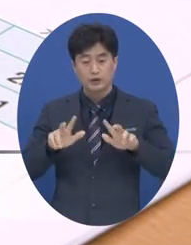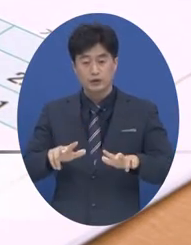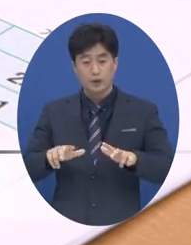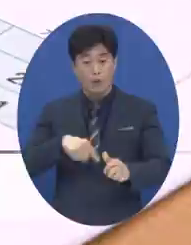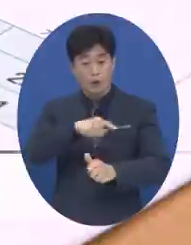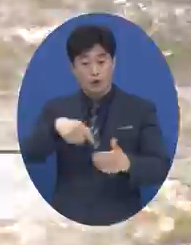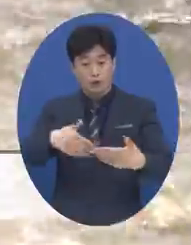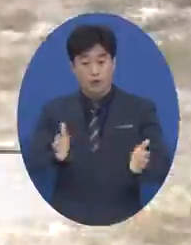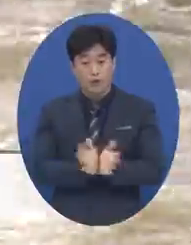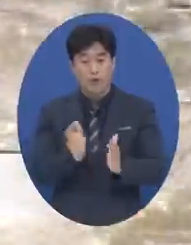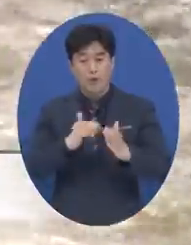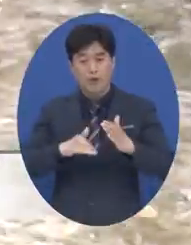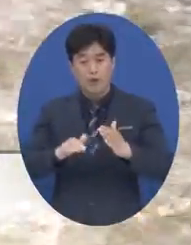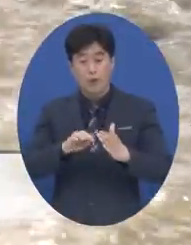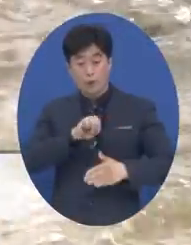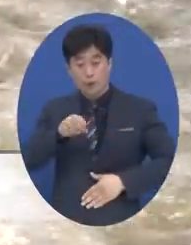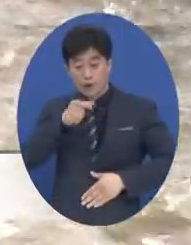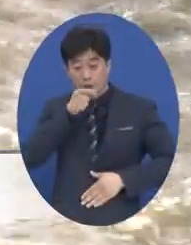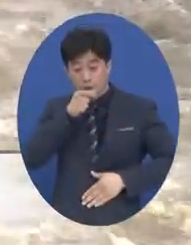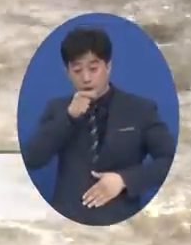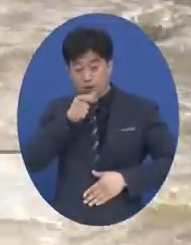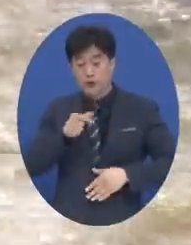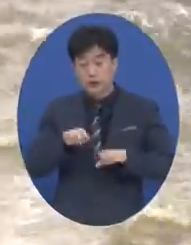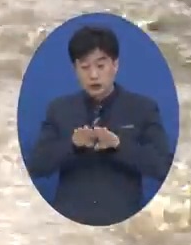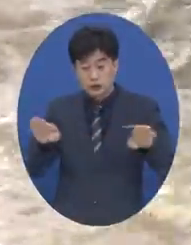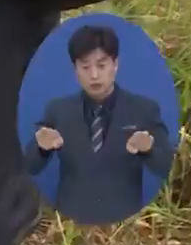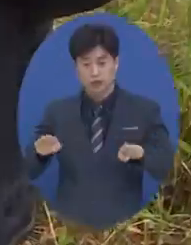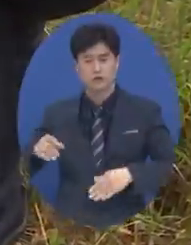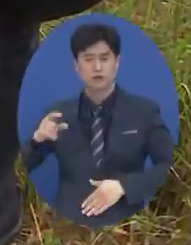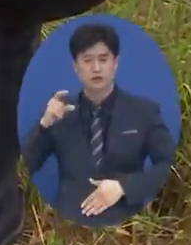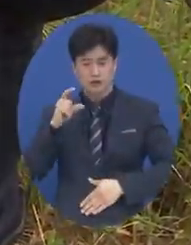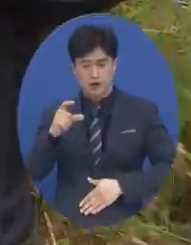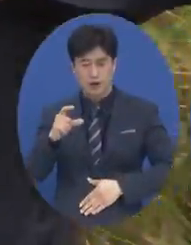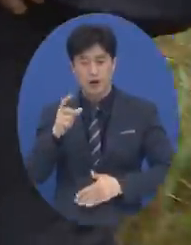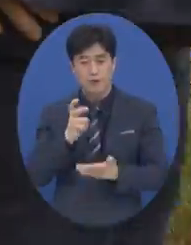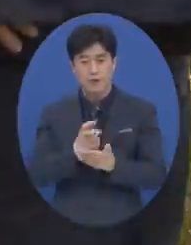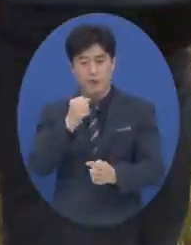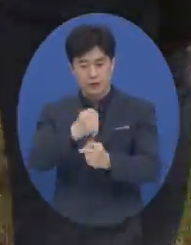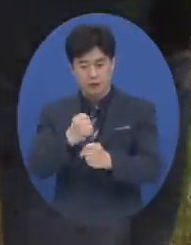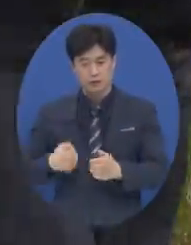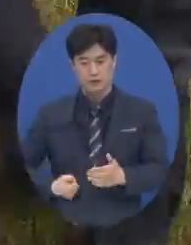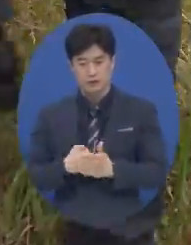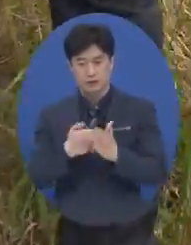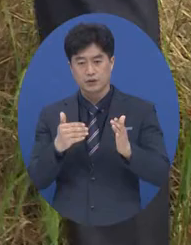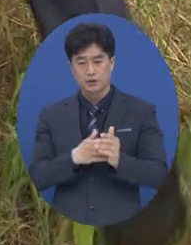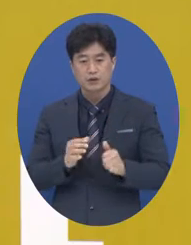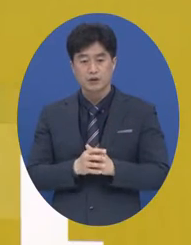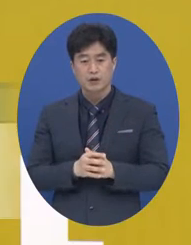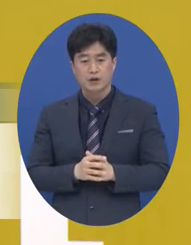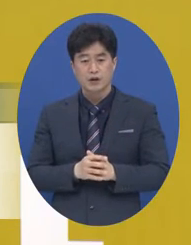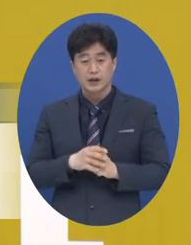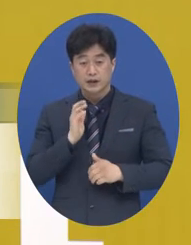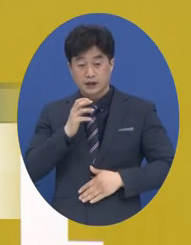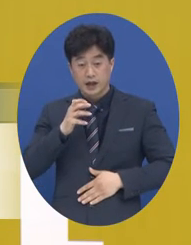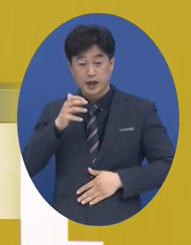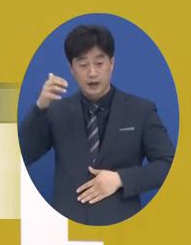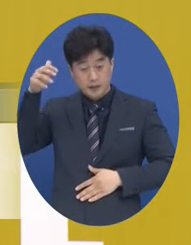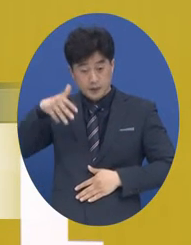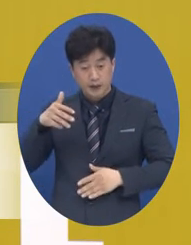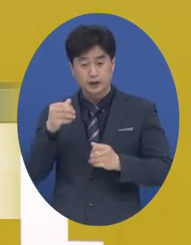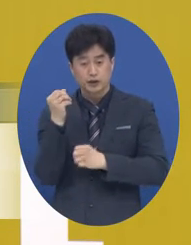환경부의 00 하수처리장 방류수 수질기준을 더 강화한 조례 를 만들기로 했습니다 색도 기준